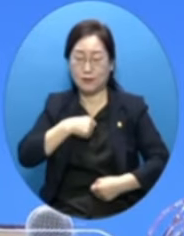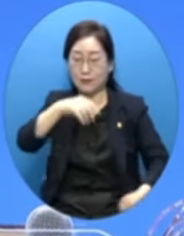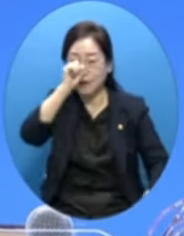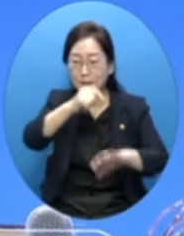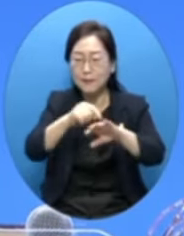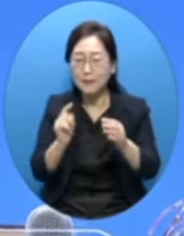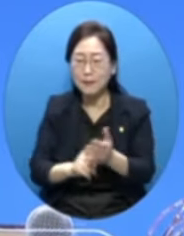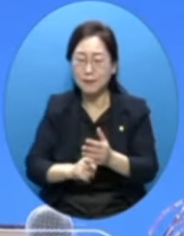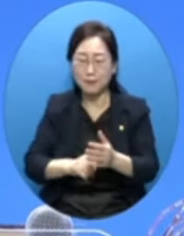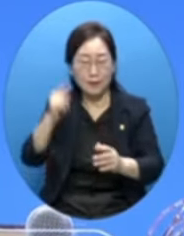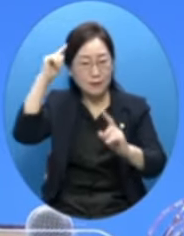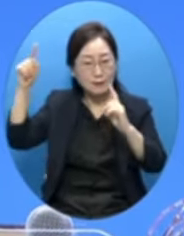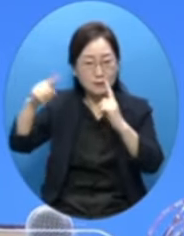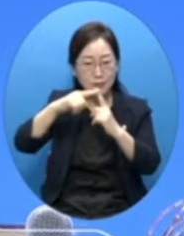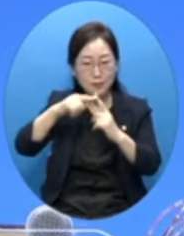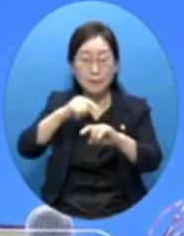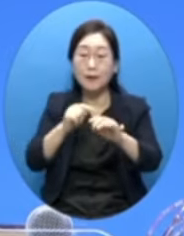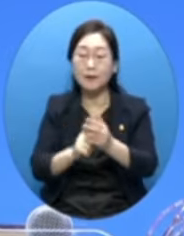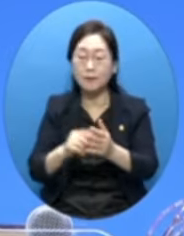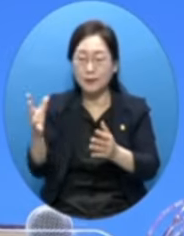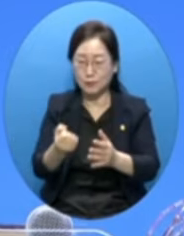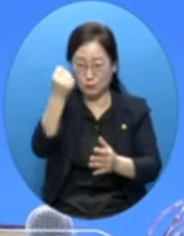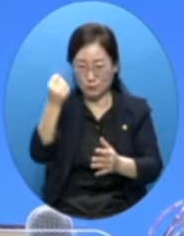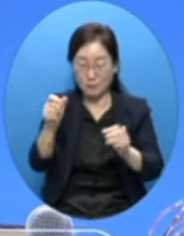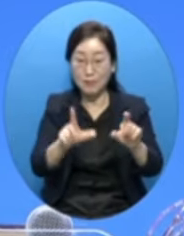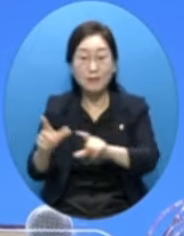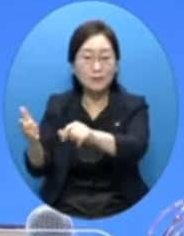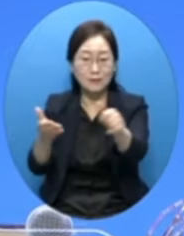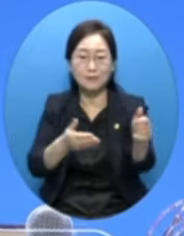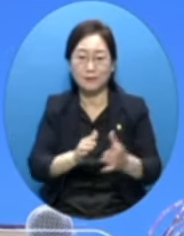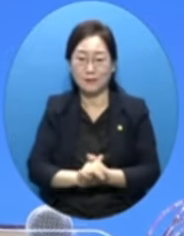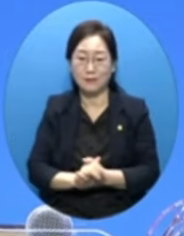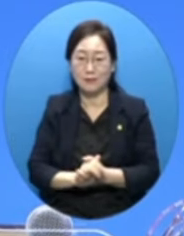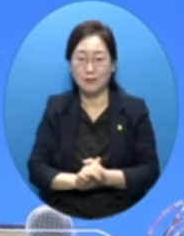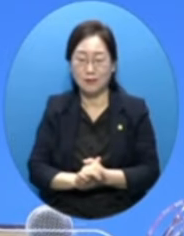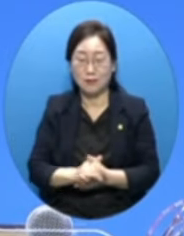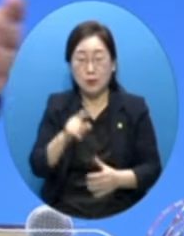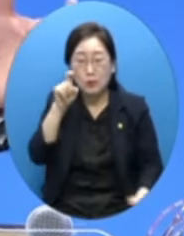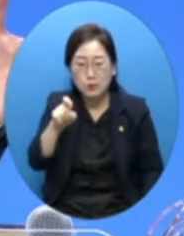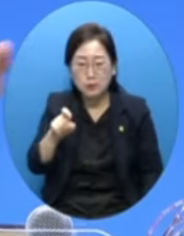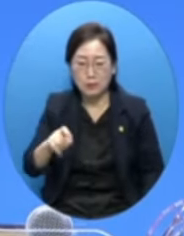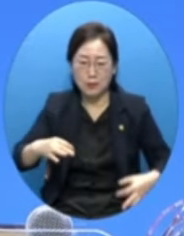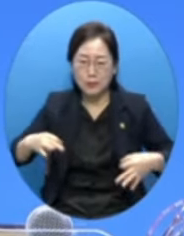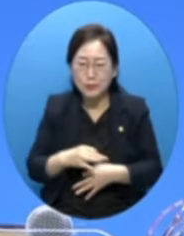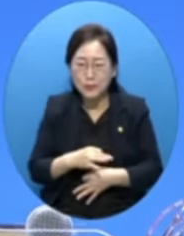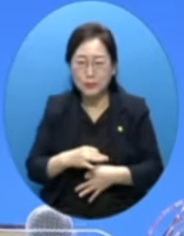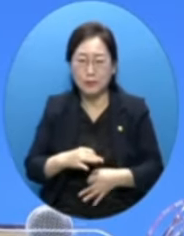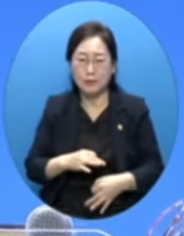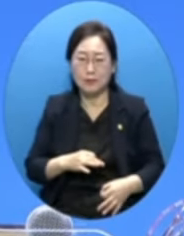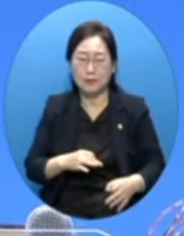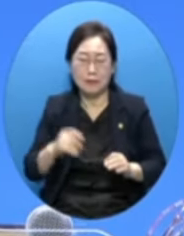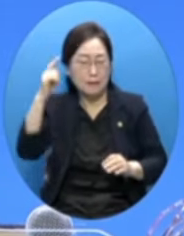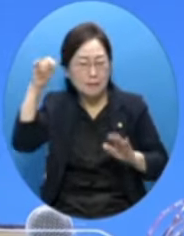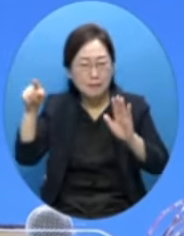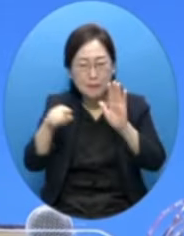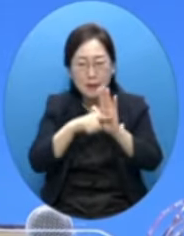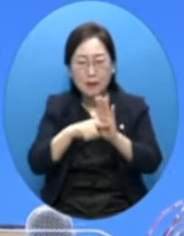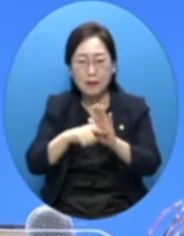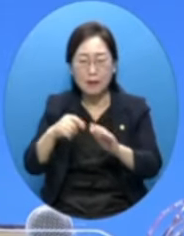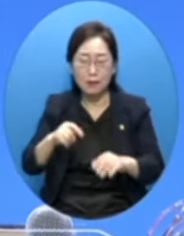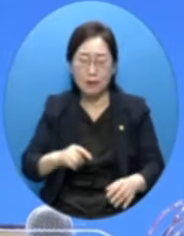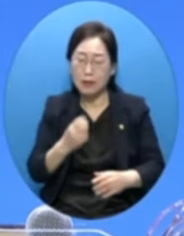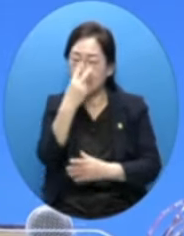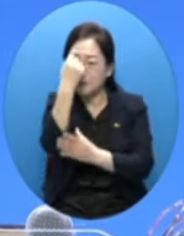마음, 긍정적인 마음을 갖고 살아가게 되기를 바랍니다. 굽은 마음, 부정적인 마음, 부패하고 악한